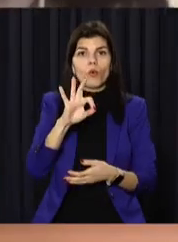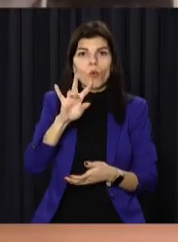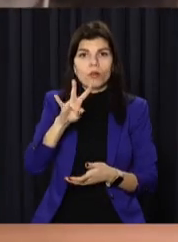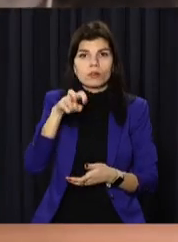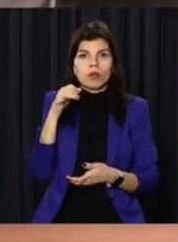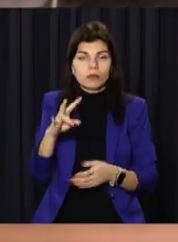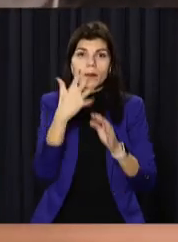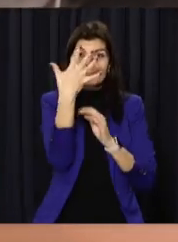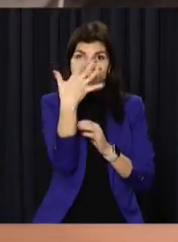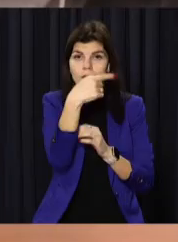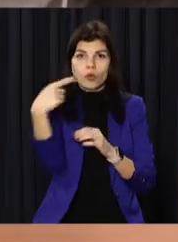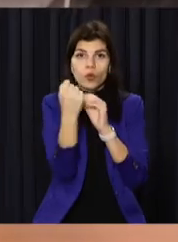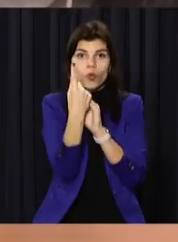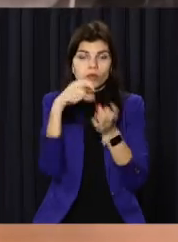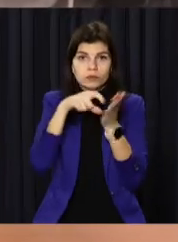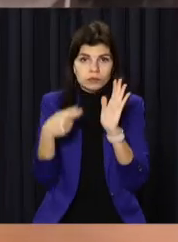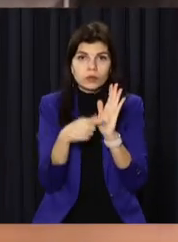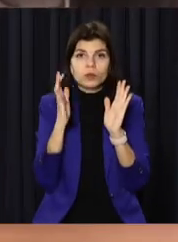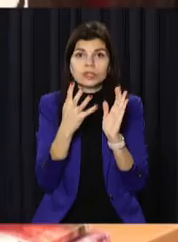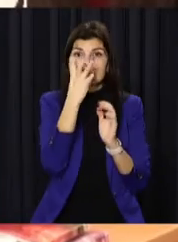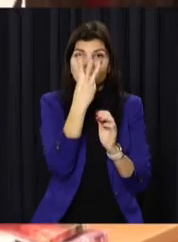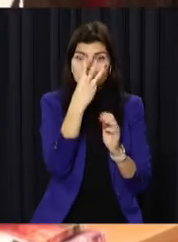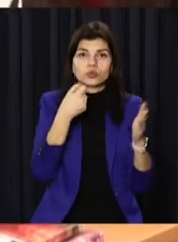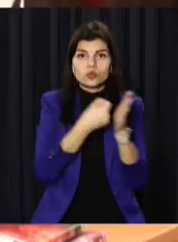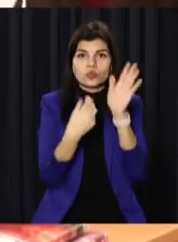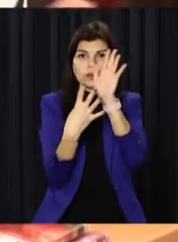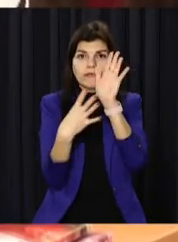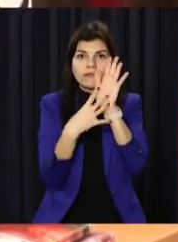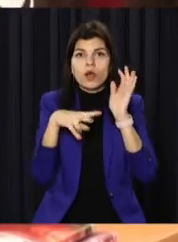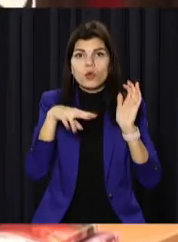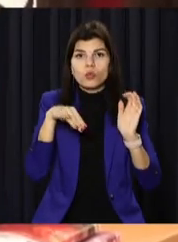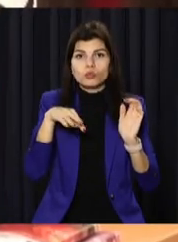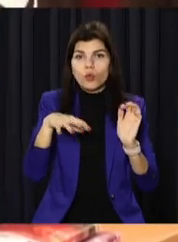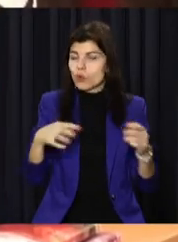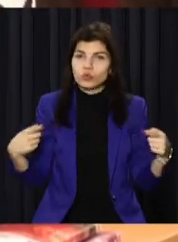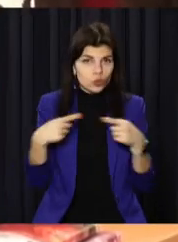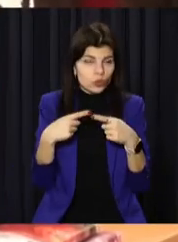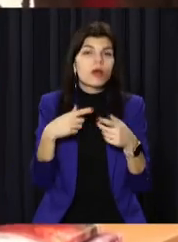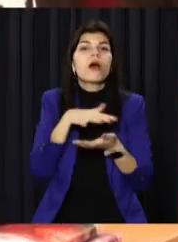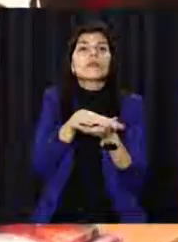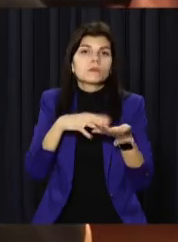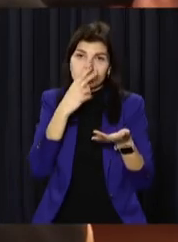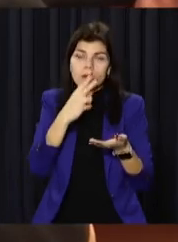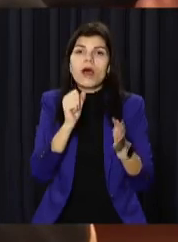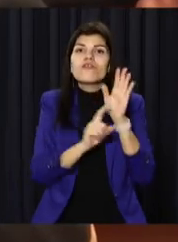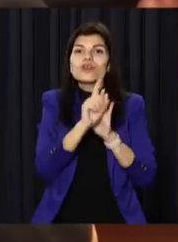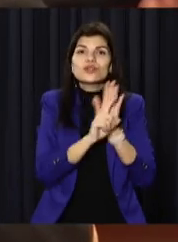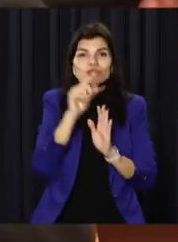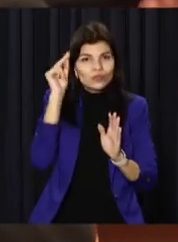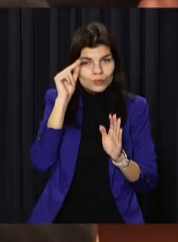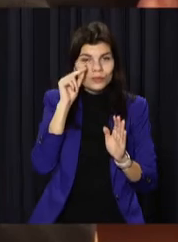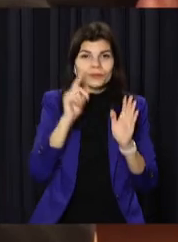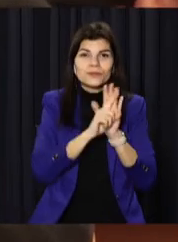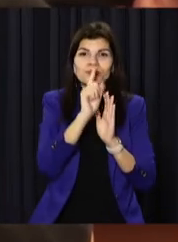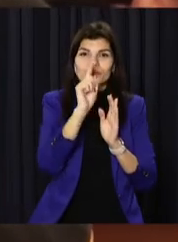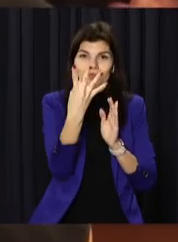учнів 5-11 класів триватиме з 3 до 9 лютого включно. Початкова школа навчатиметься у